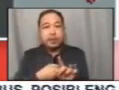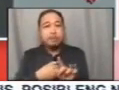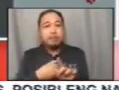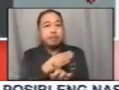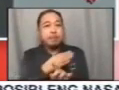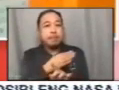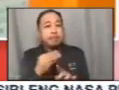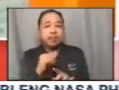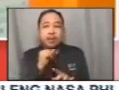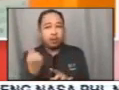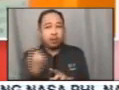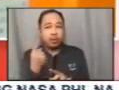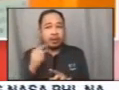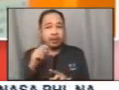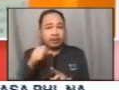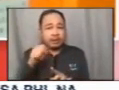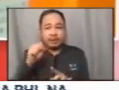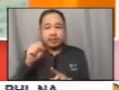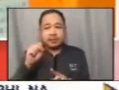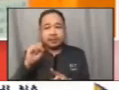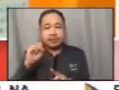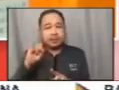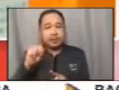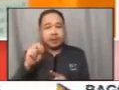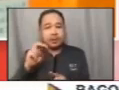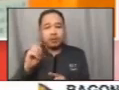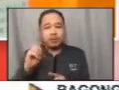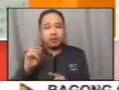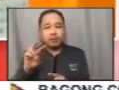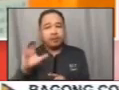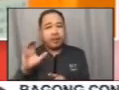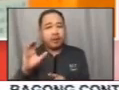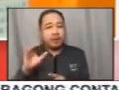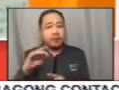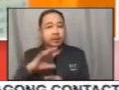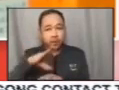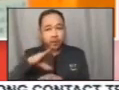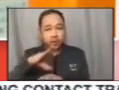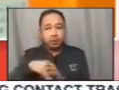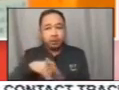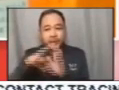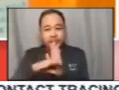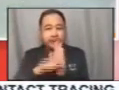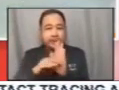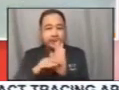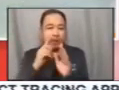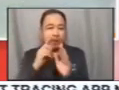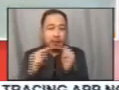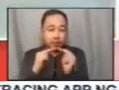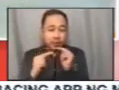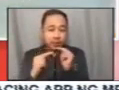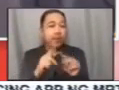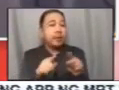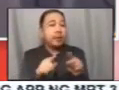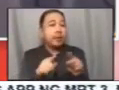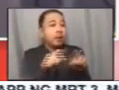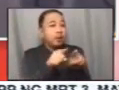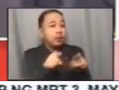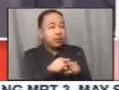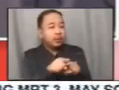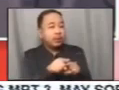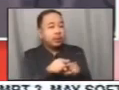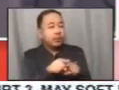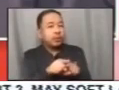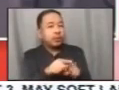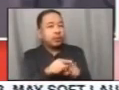ang nagkakaroon ng adverse side effects. So ito yung binabantayan din. Pag nag-implement ng Department of